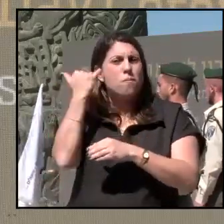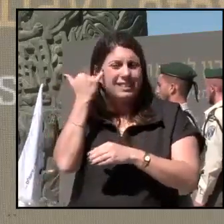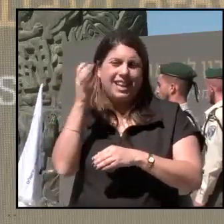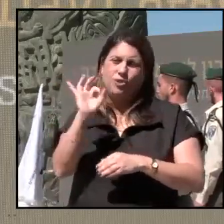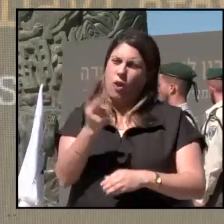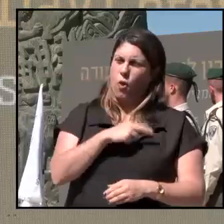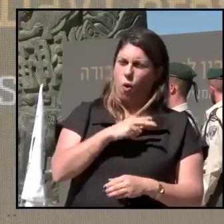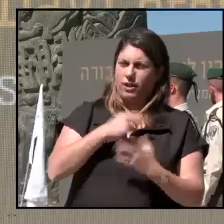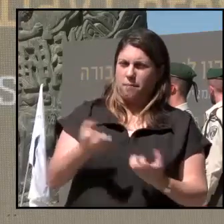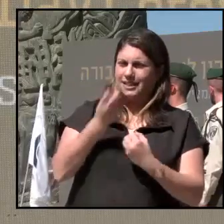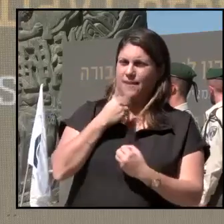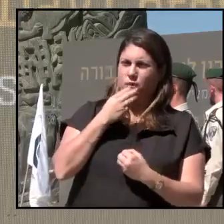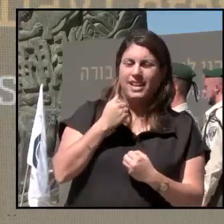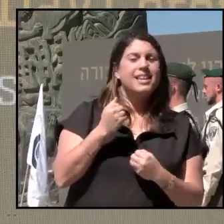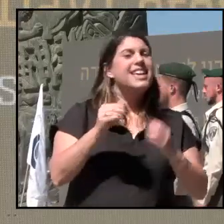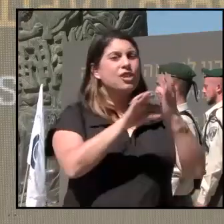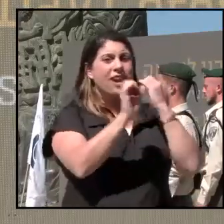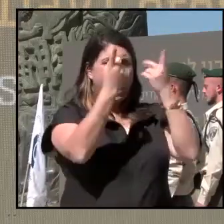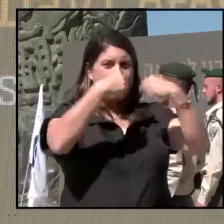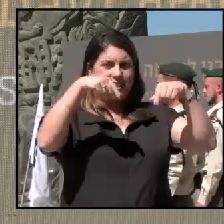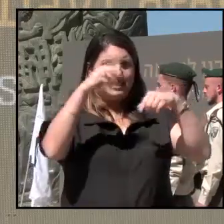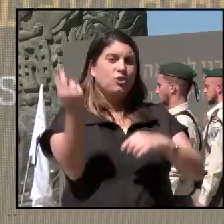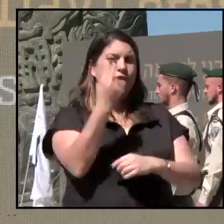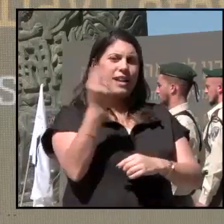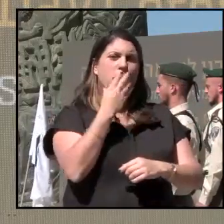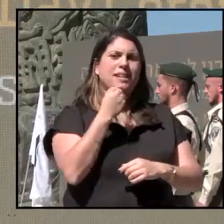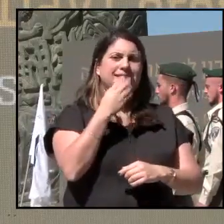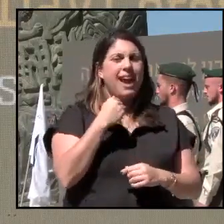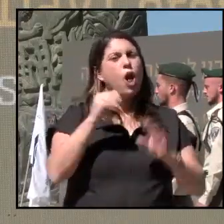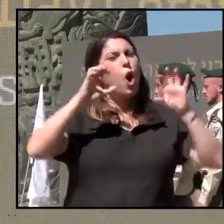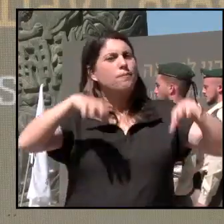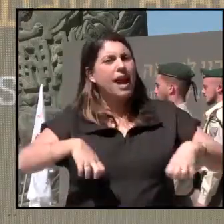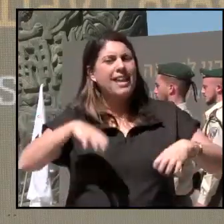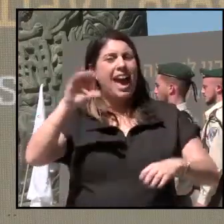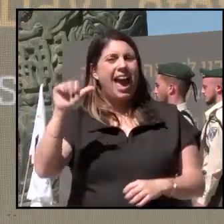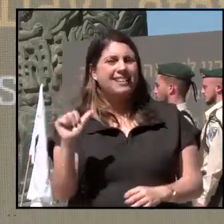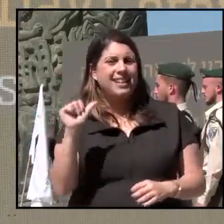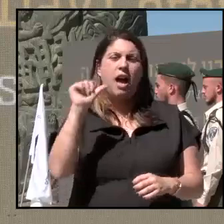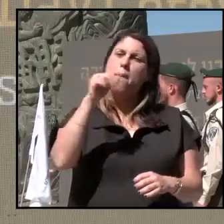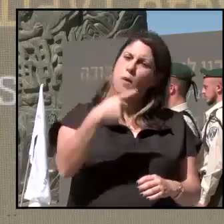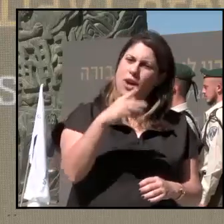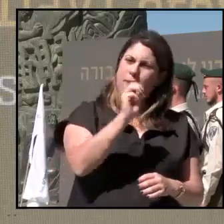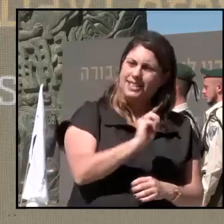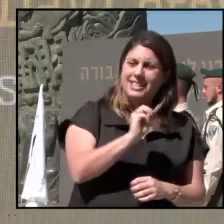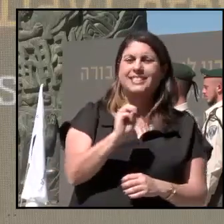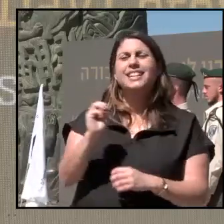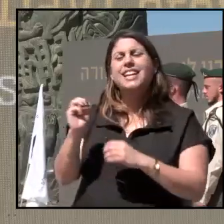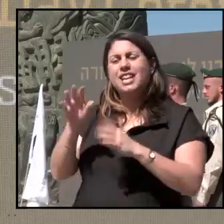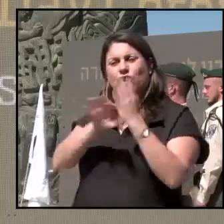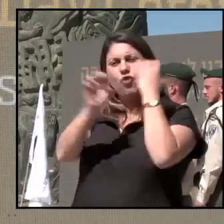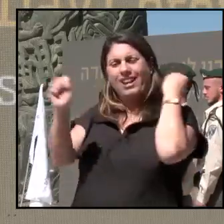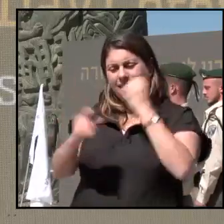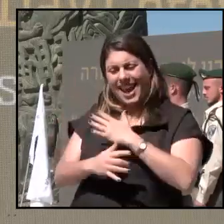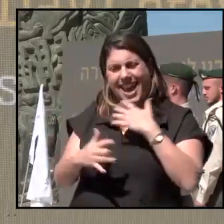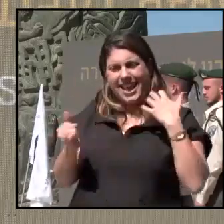היהודי, שגרירת סלובניה בישראל, עוד מעלתה אנדריאה פוקארט מרטינז, שגריר אירלנד בישראל,